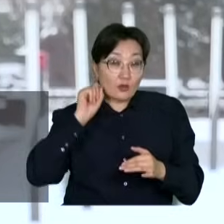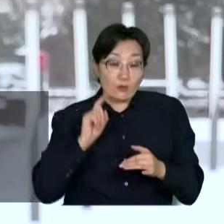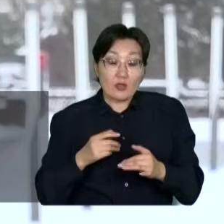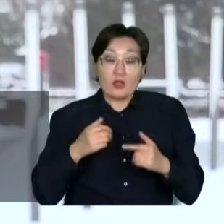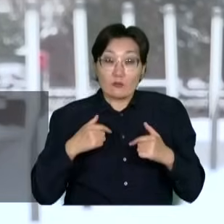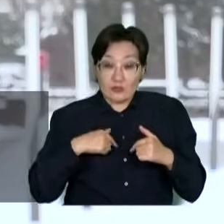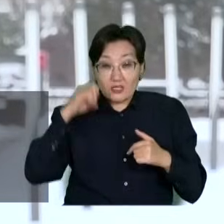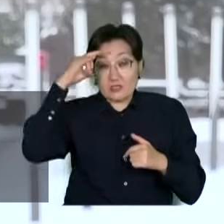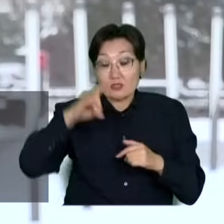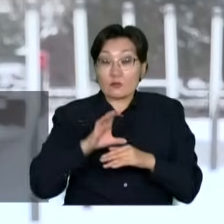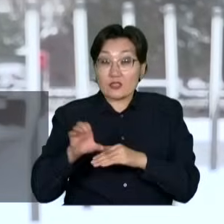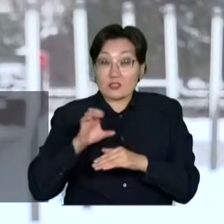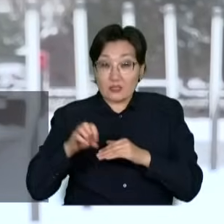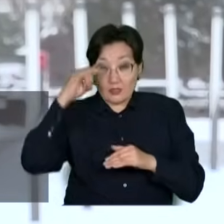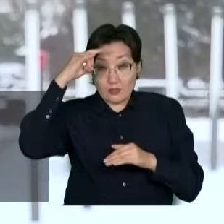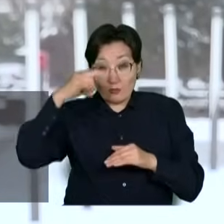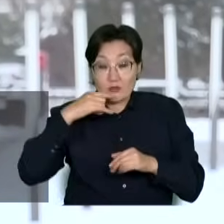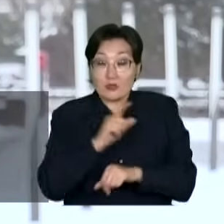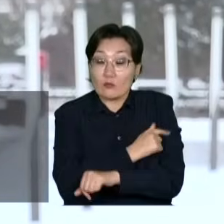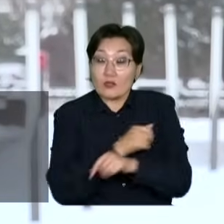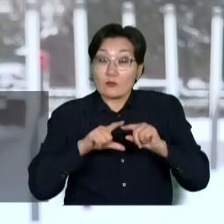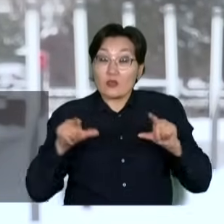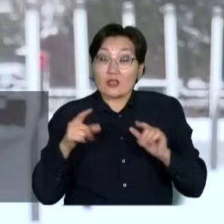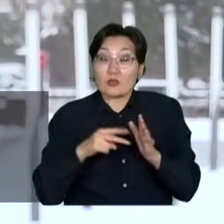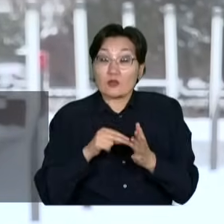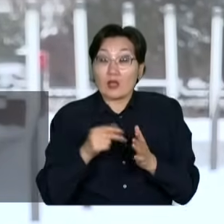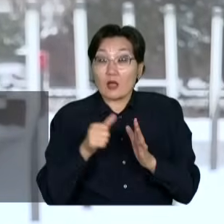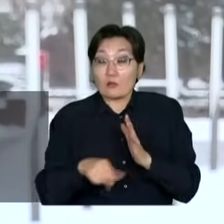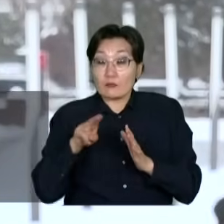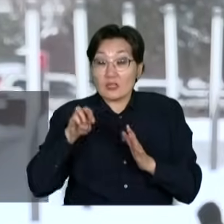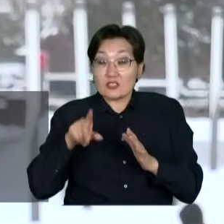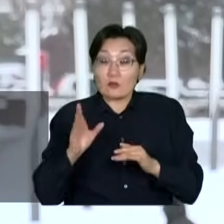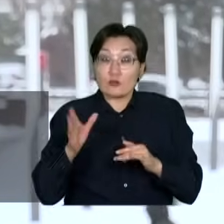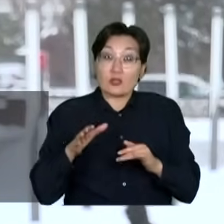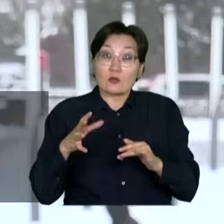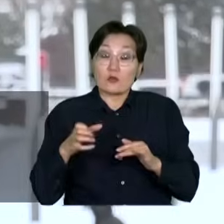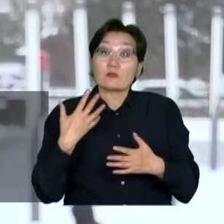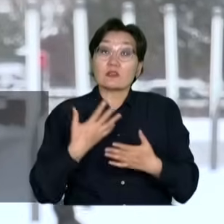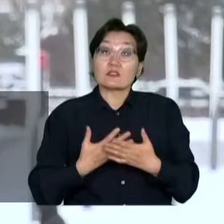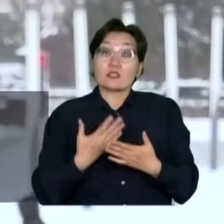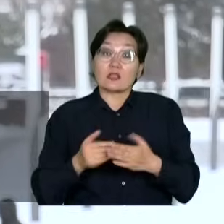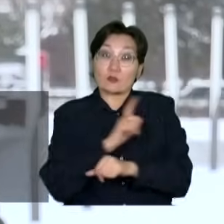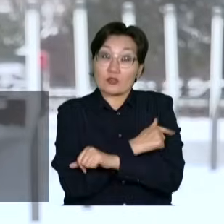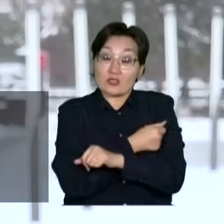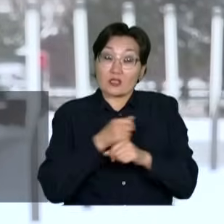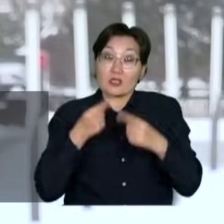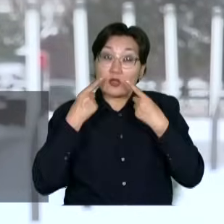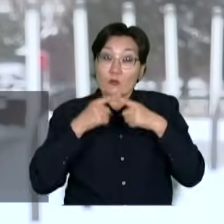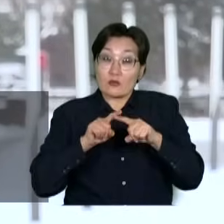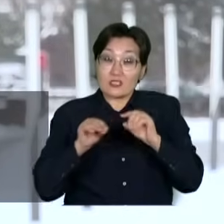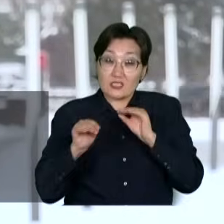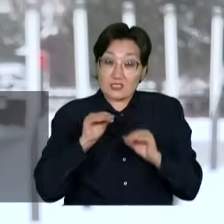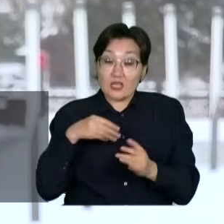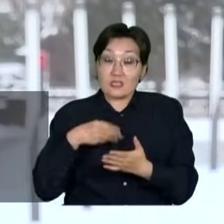өзімізде өндіріледі. Елдегі ауруханаларға құны 60 миллиард теңге болатын 500-ге жуық медициналық техника